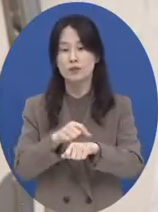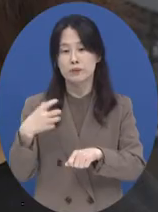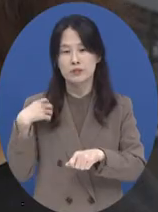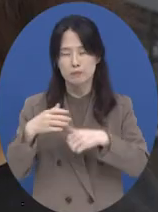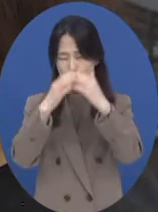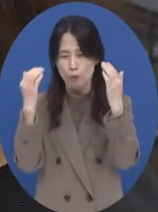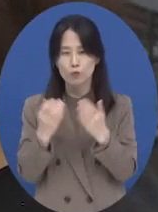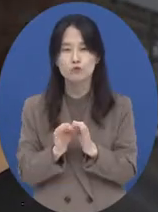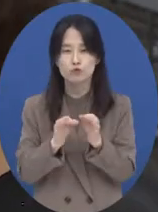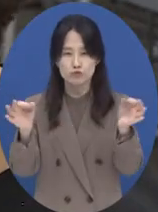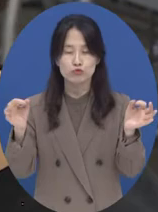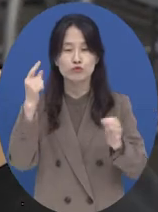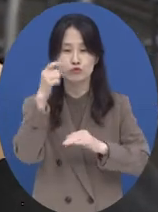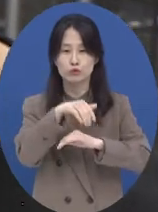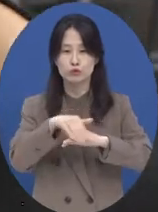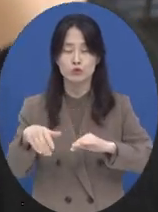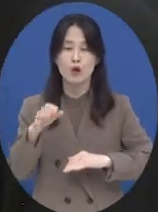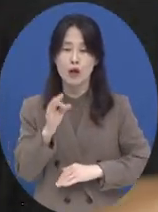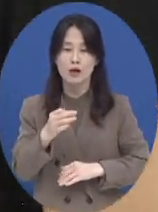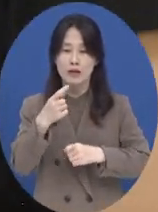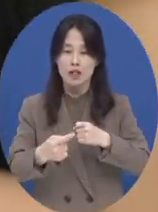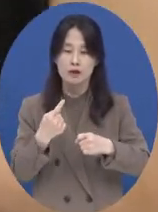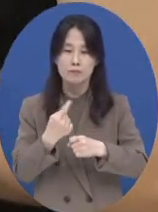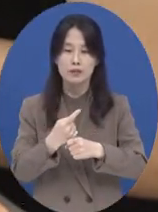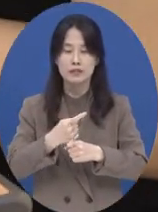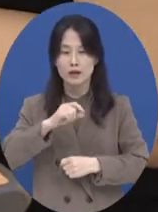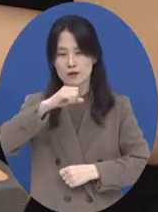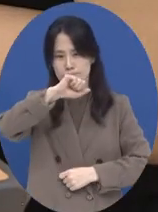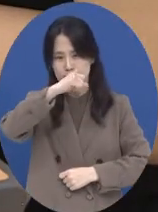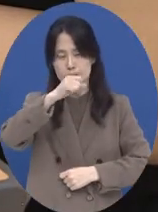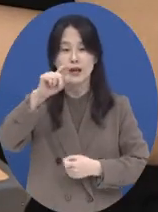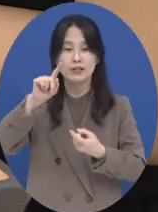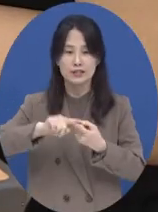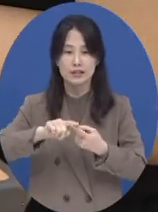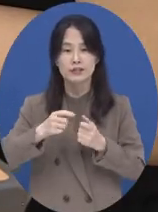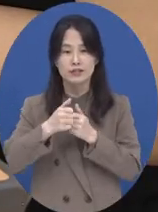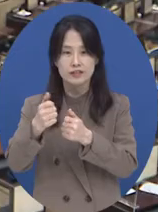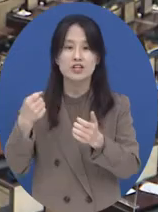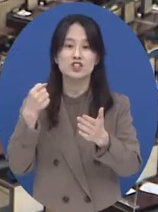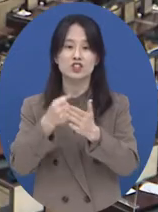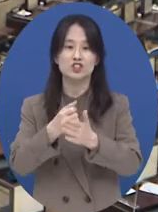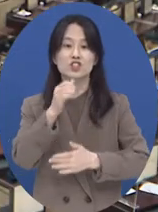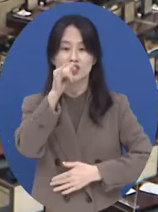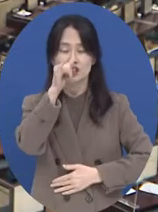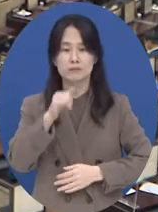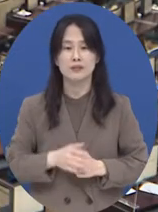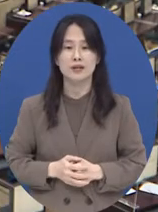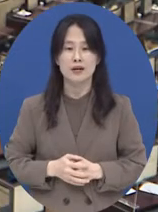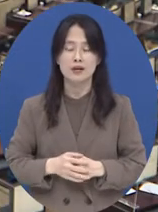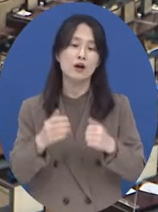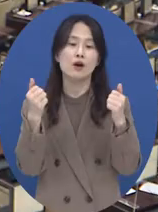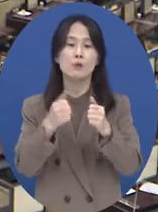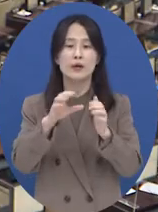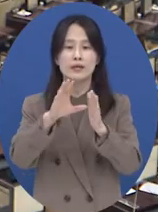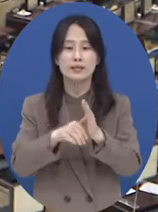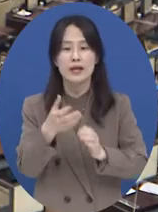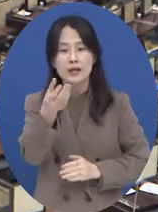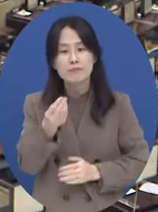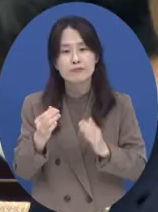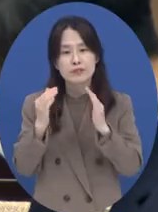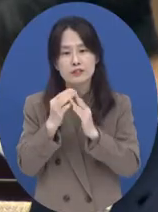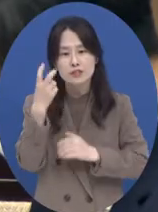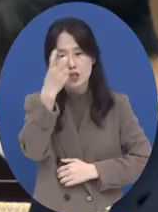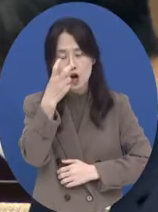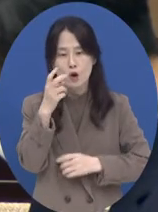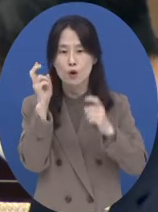면접시험 응시자입니다. 금액은 해마다 경기도 인사위원회의 지급 기준에 따라 정해지게 됩니다. 이날 본회의에서는 임대주택관리 전문